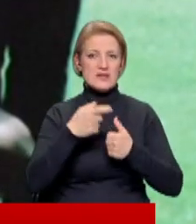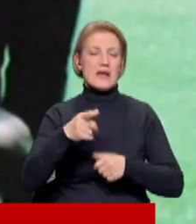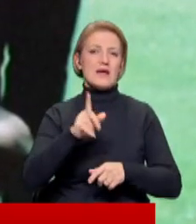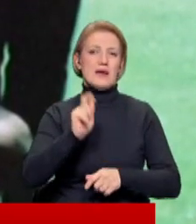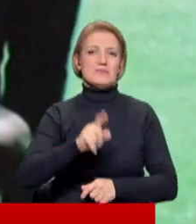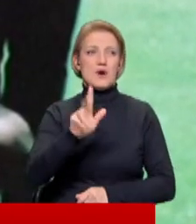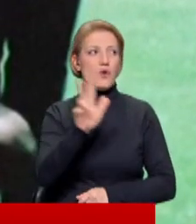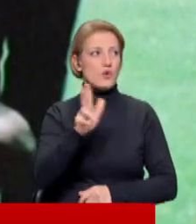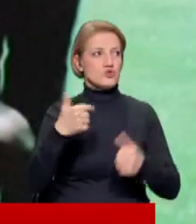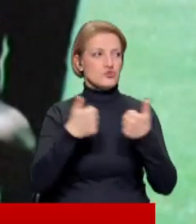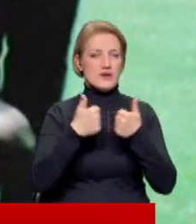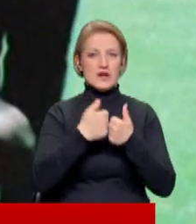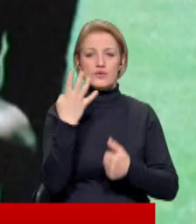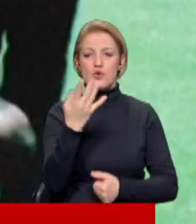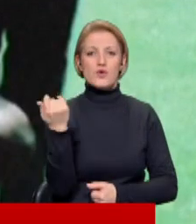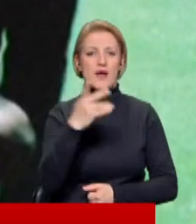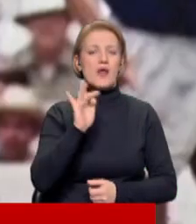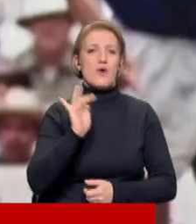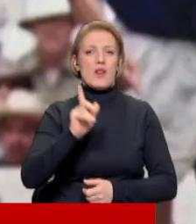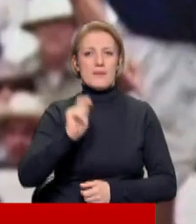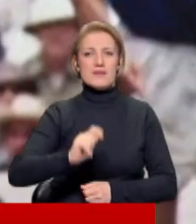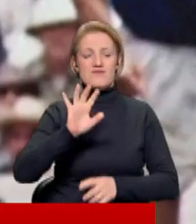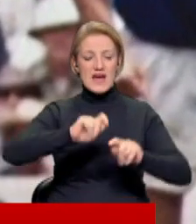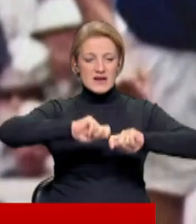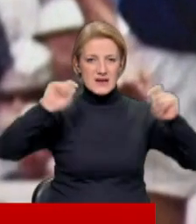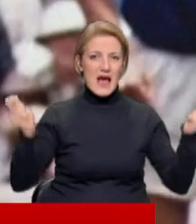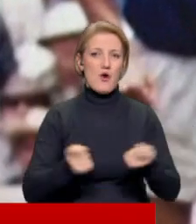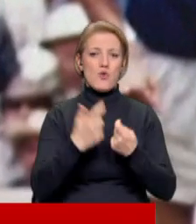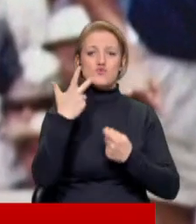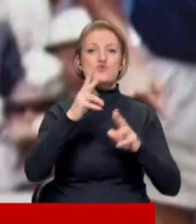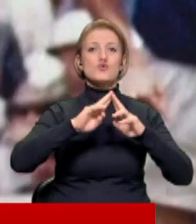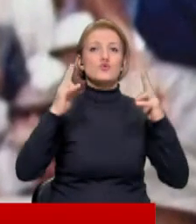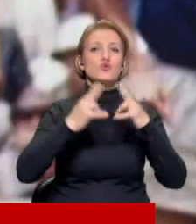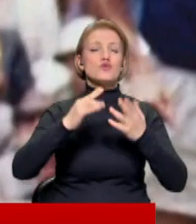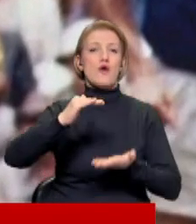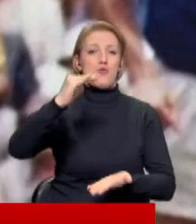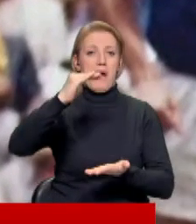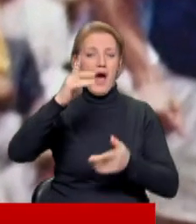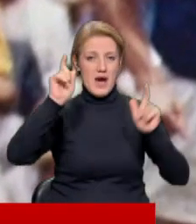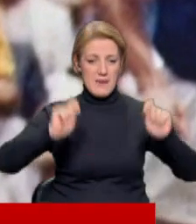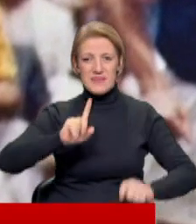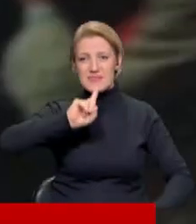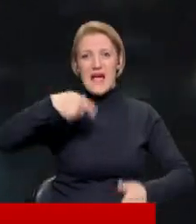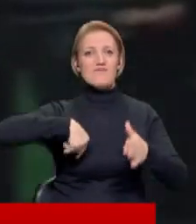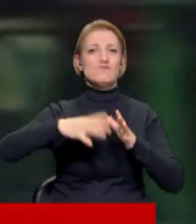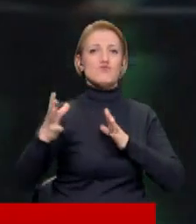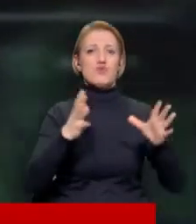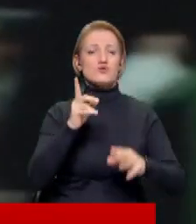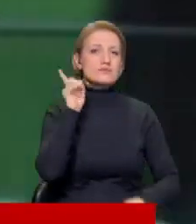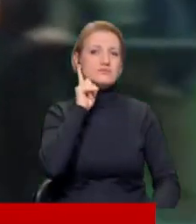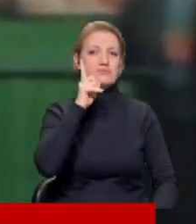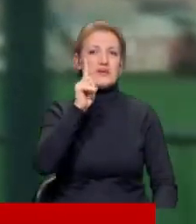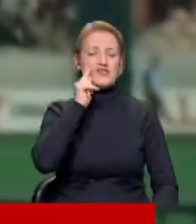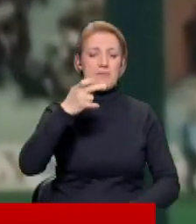yaptı. 30 maçta 4'er gol attı ve kırılamayan rekoru 3 Dünya Kupası kaldırmış tek futbolcu oldu.